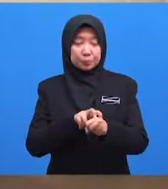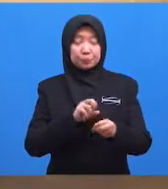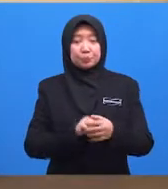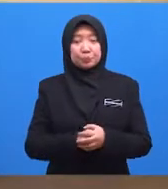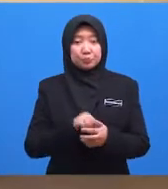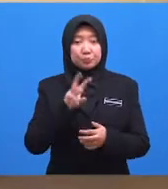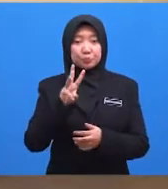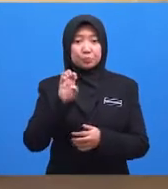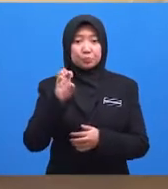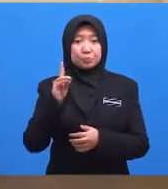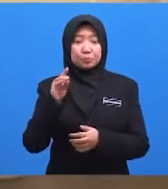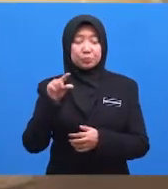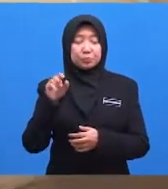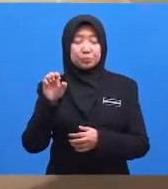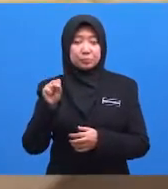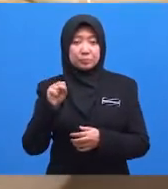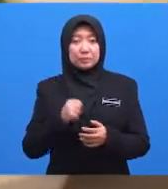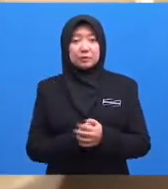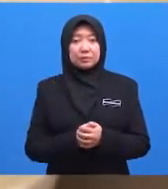cikgu letak di hujung ini.